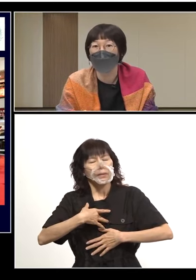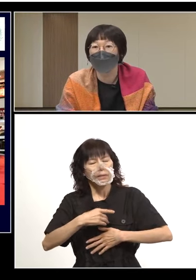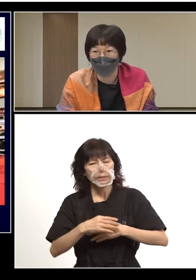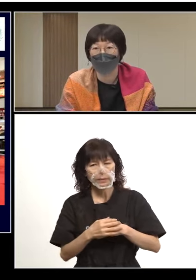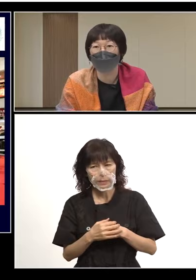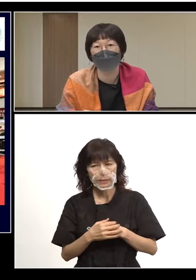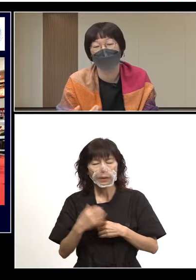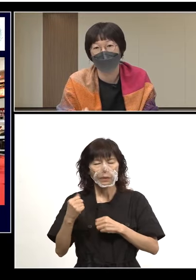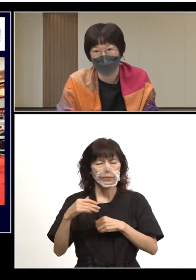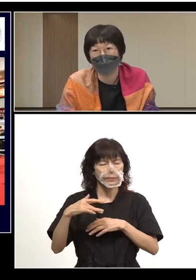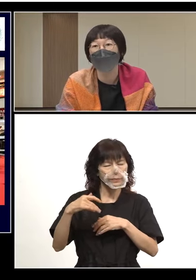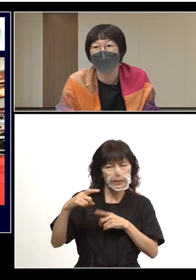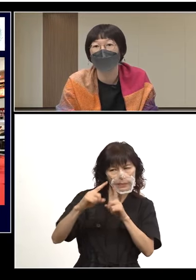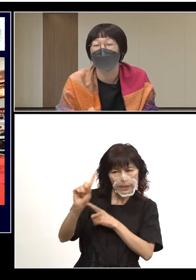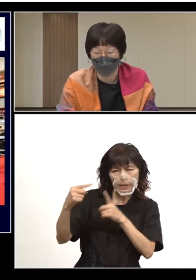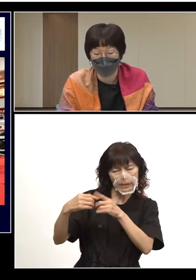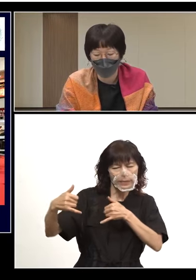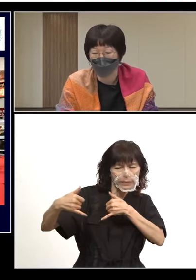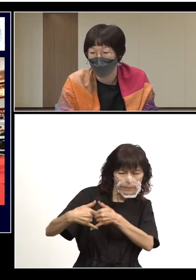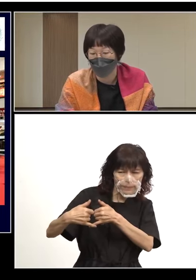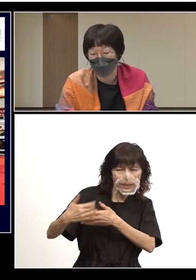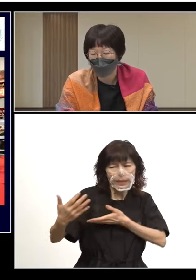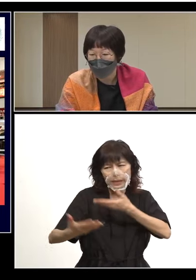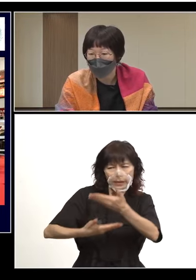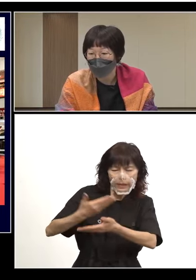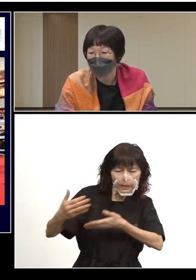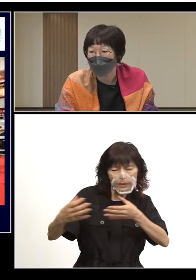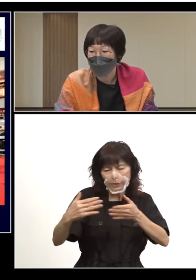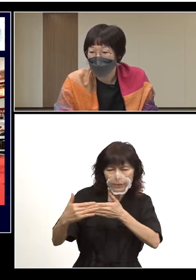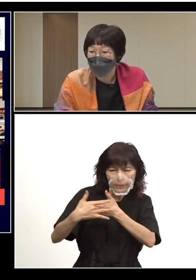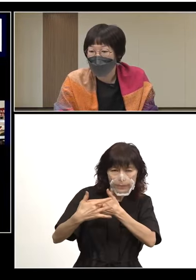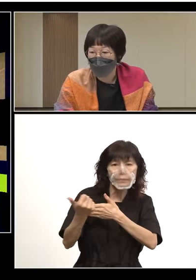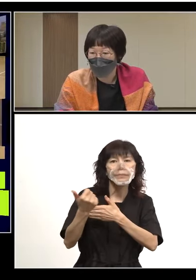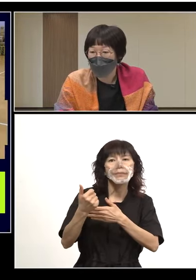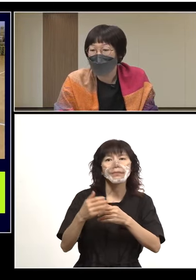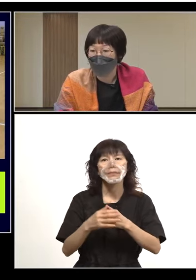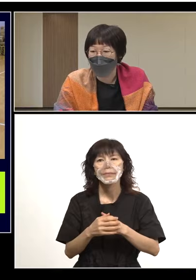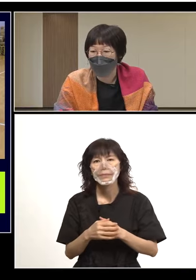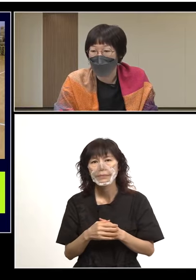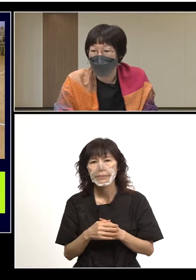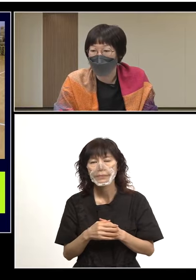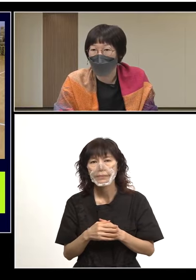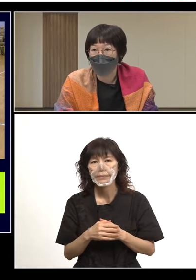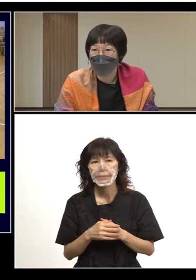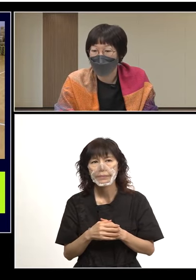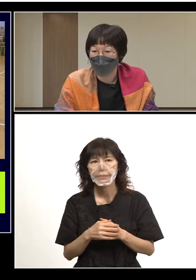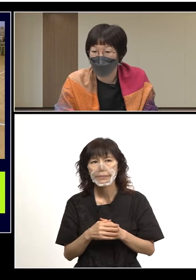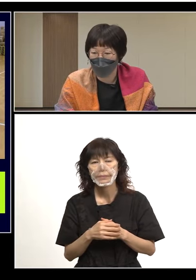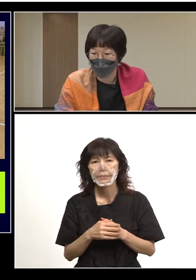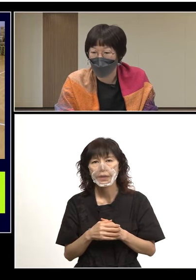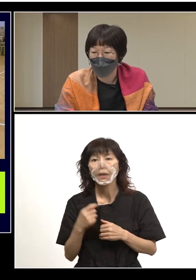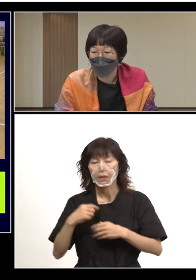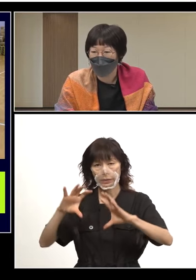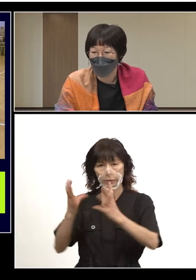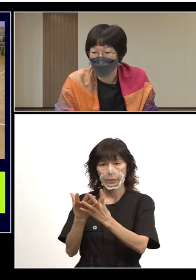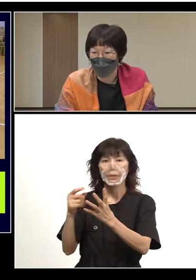過互動去同人哋做交流，去同人做溝通嘅。咁咧我嘅團